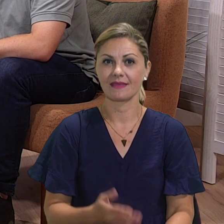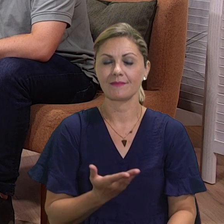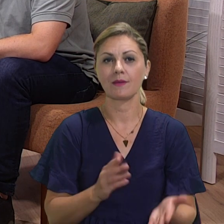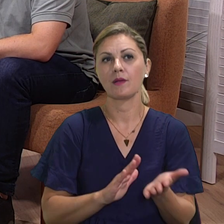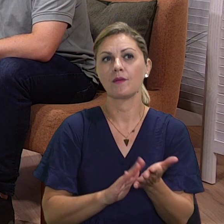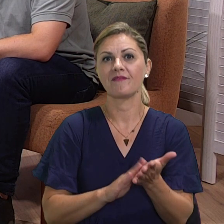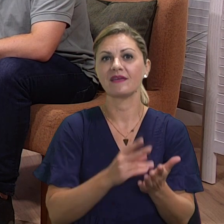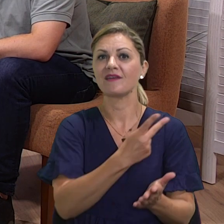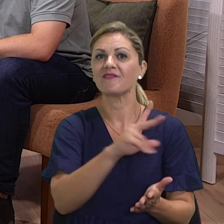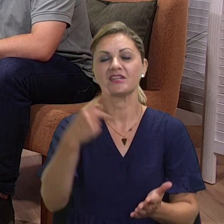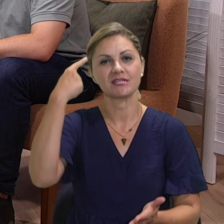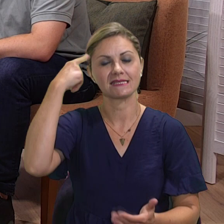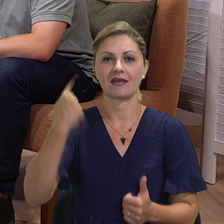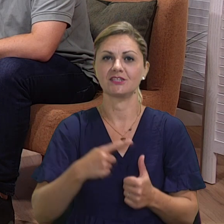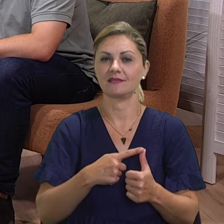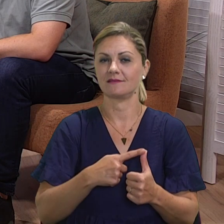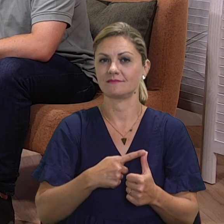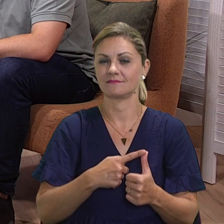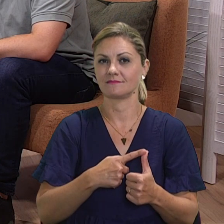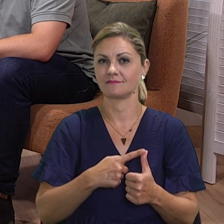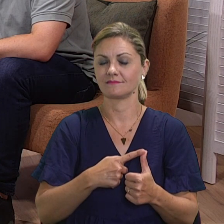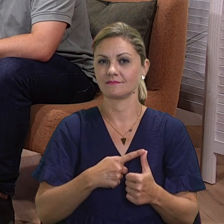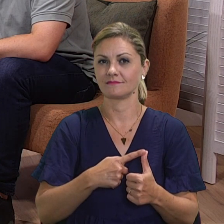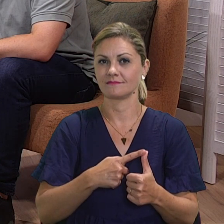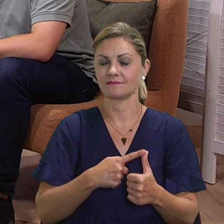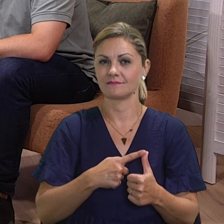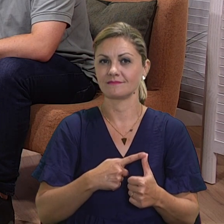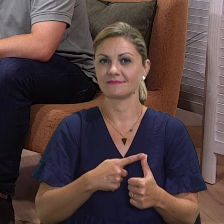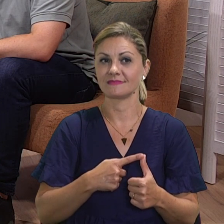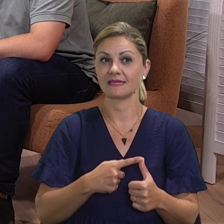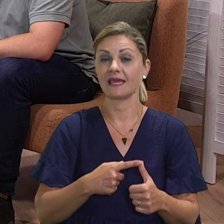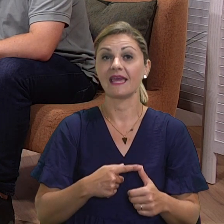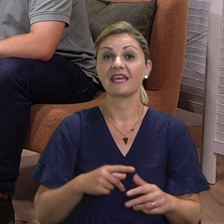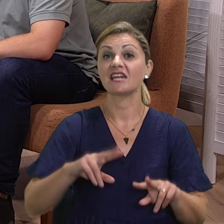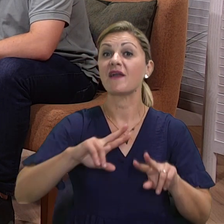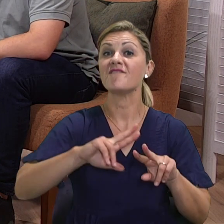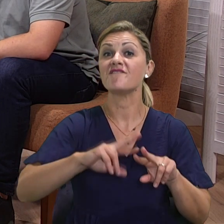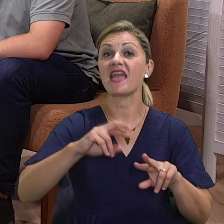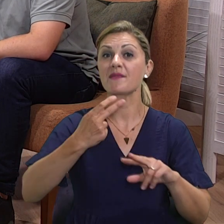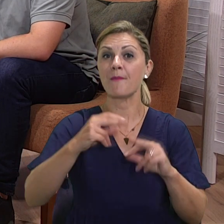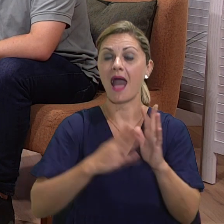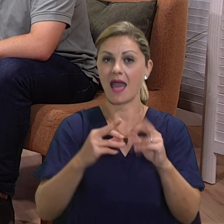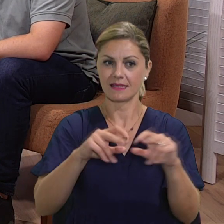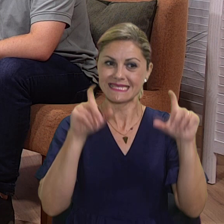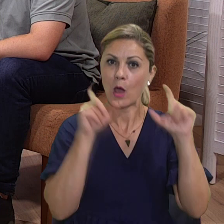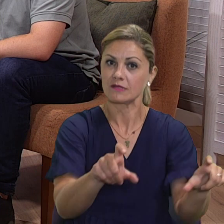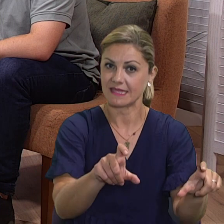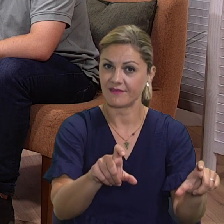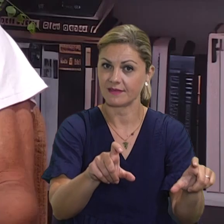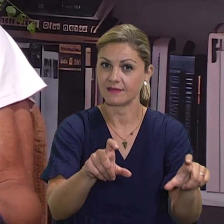hrvatskom jeziku, koji se zove, ima višestruko značenje na riječ. Naprimjer, evo ja često to rečem, fermaj, pat je